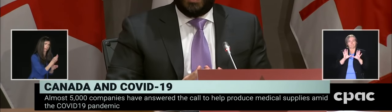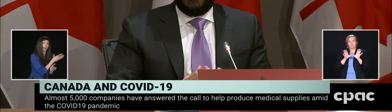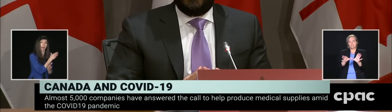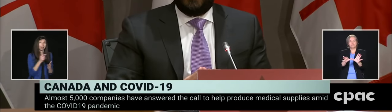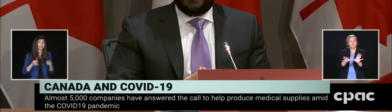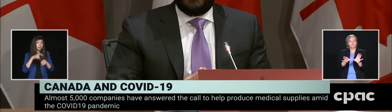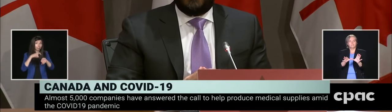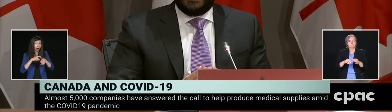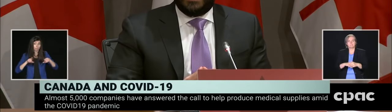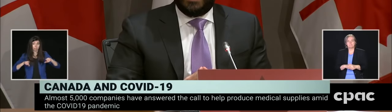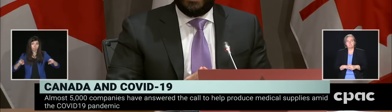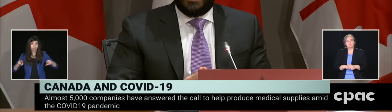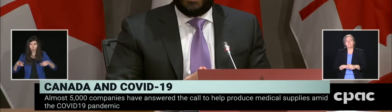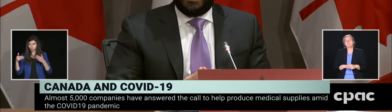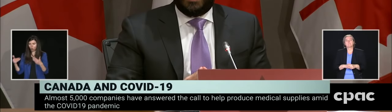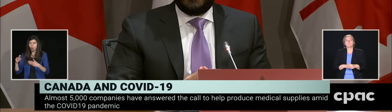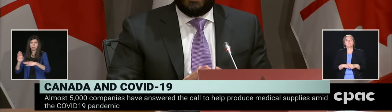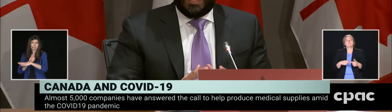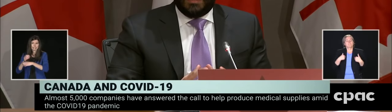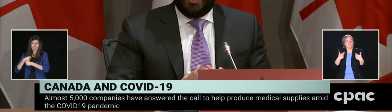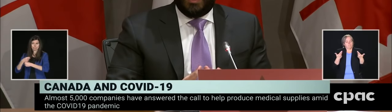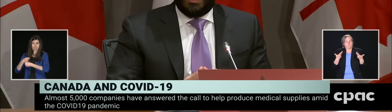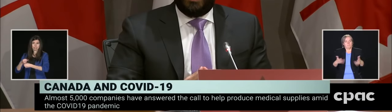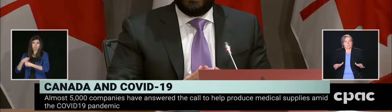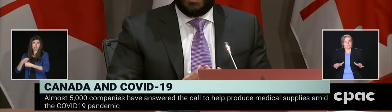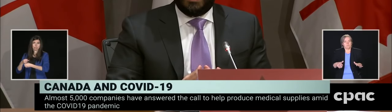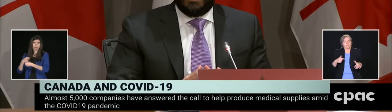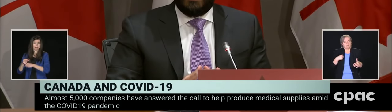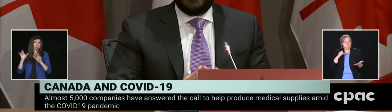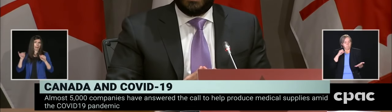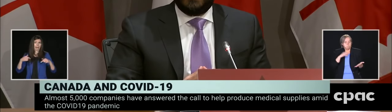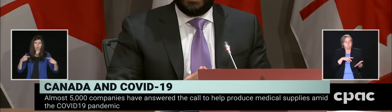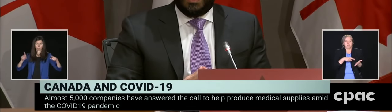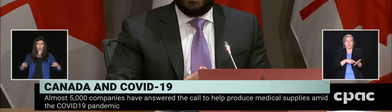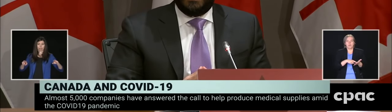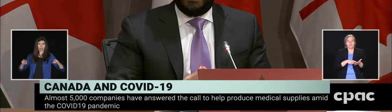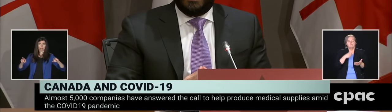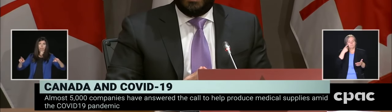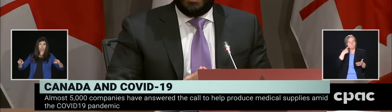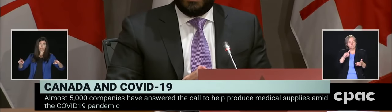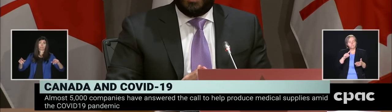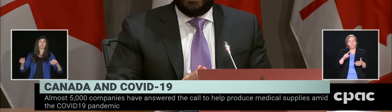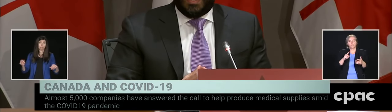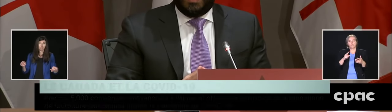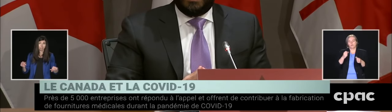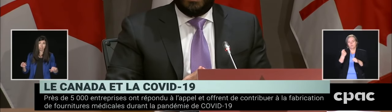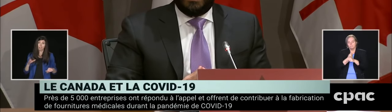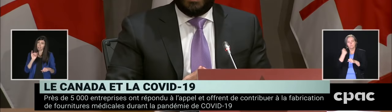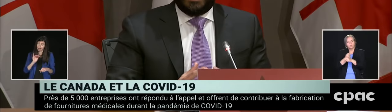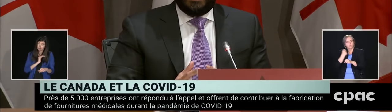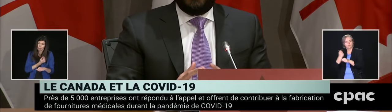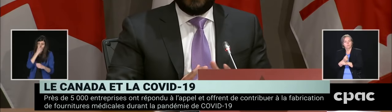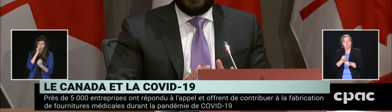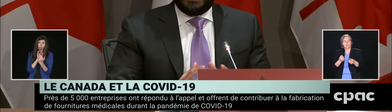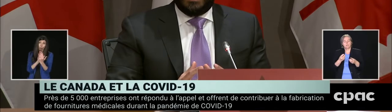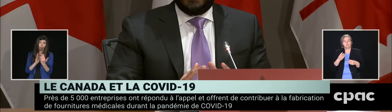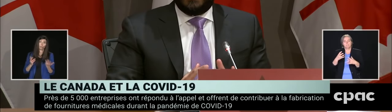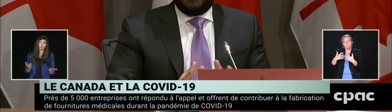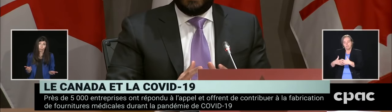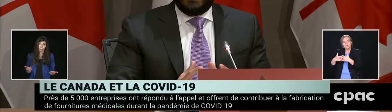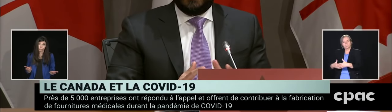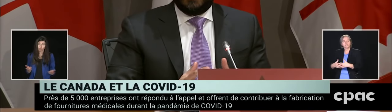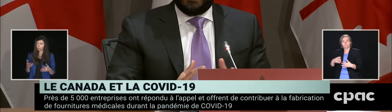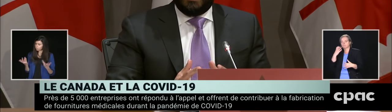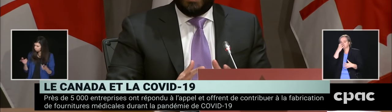présenter un plan pour bâtir les respirateurs et les autres équipements essentiels ici au Canada. Quel pourcentage